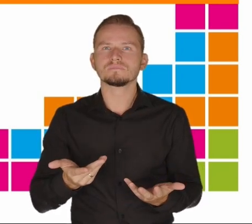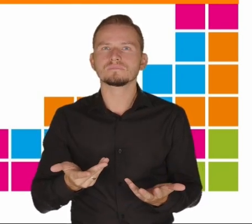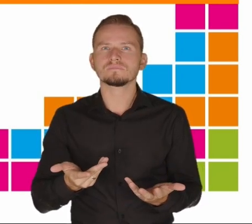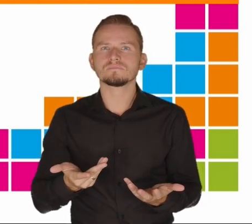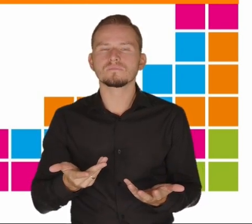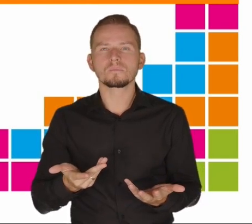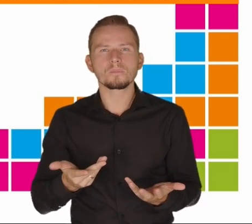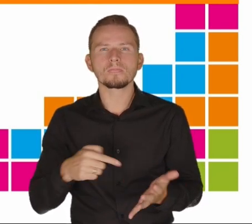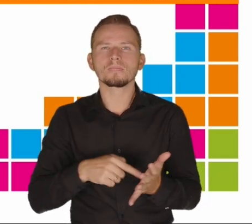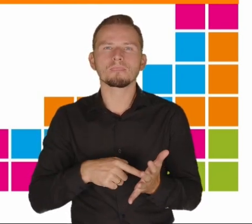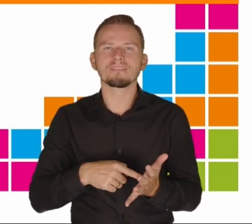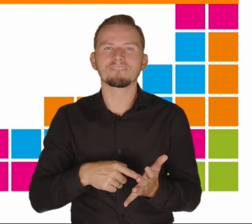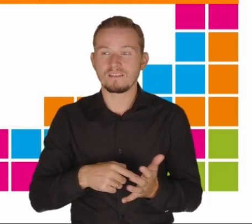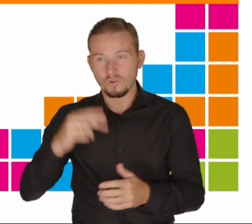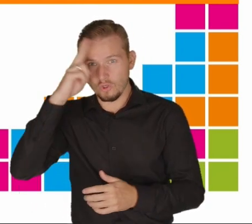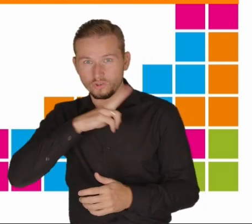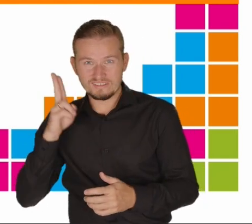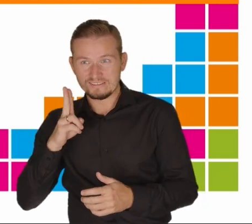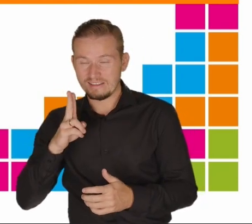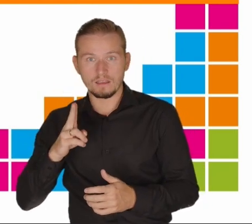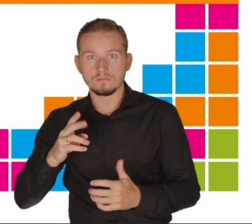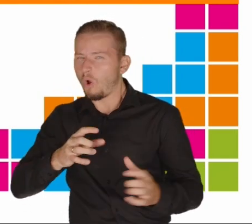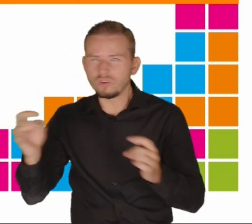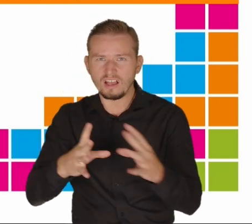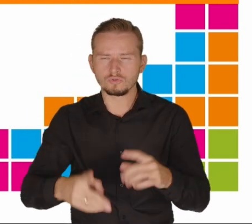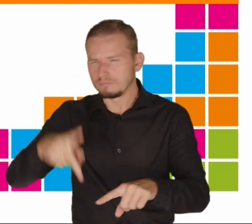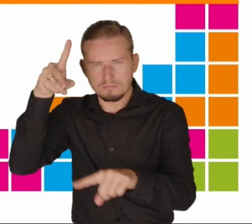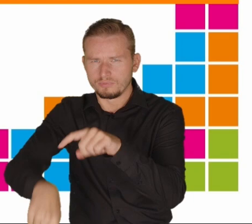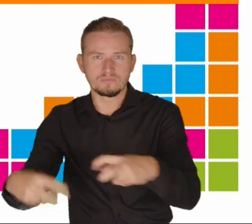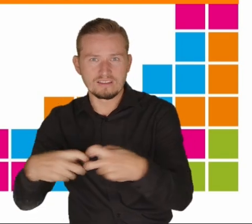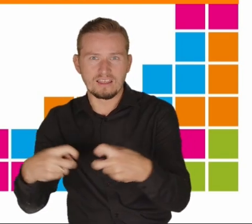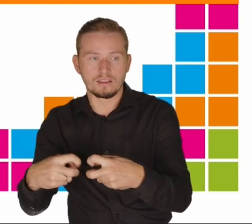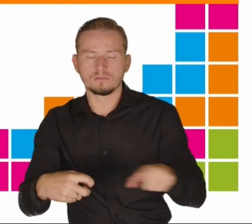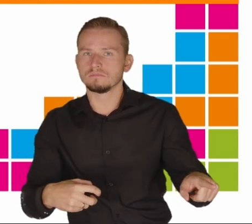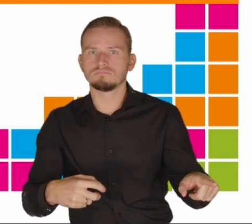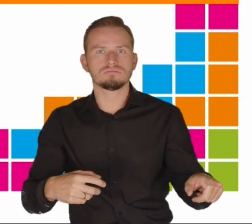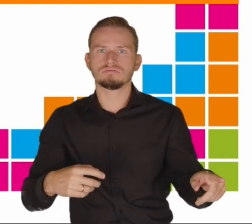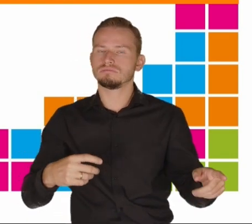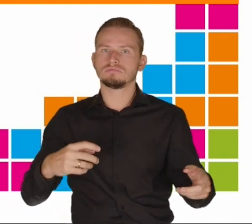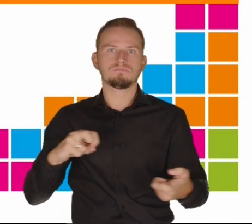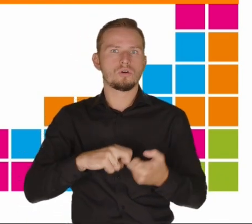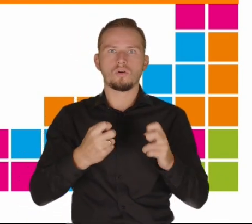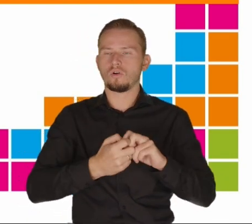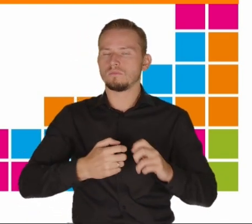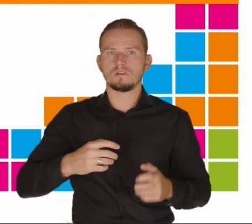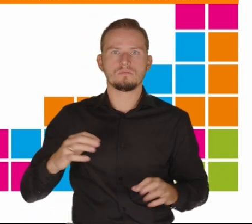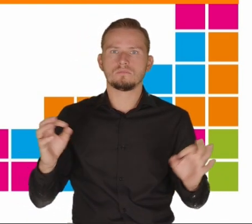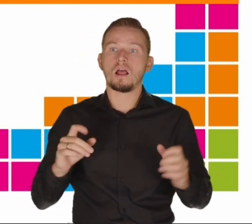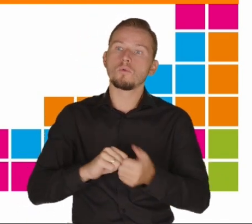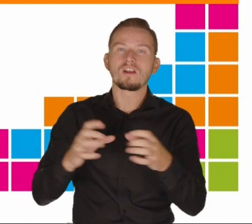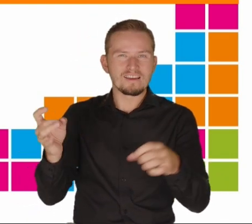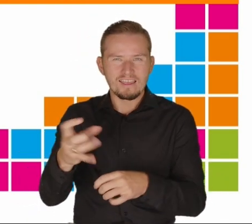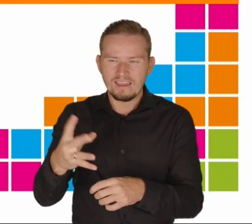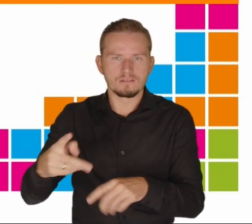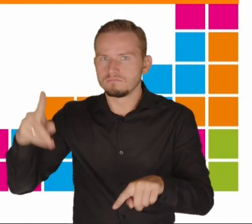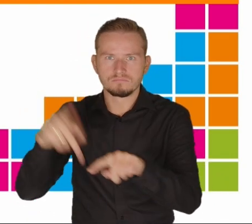z takim działaniem rodziców, którzy odcinają dziecko gwałtownie od internetu, gwałtownie odcinają od grania w internecie.